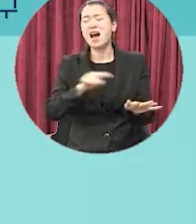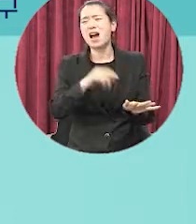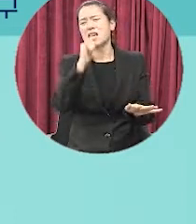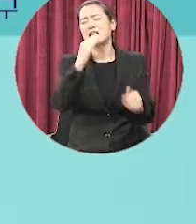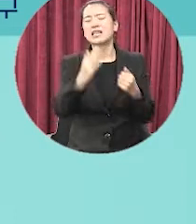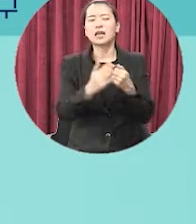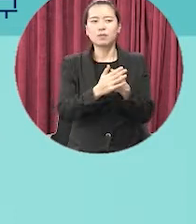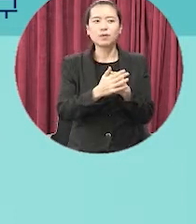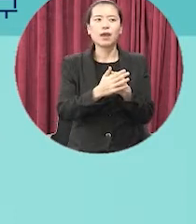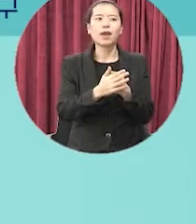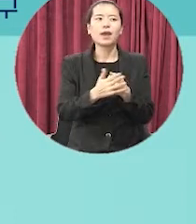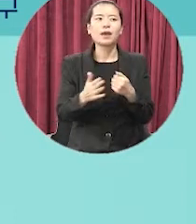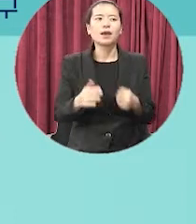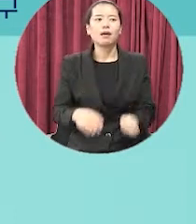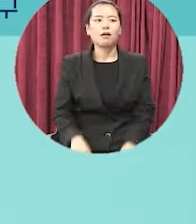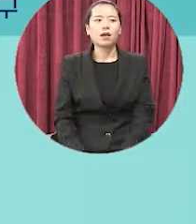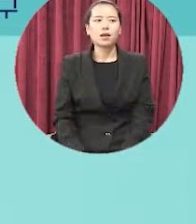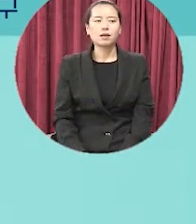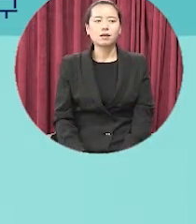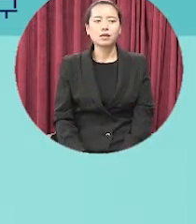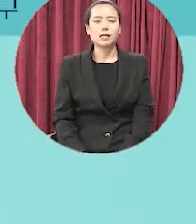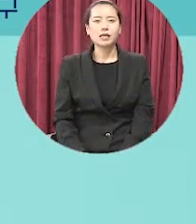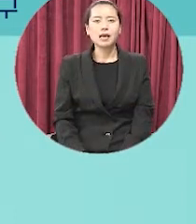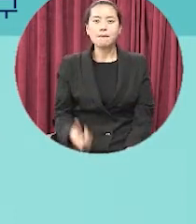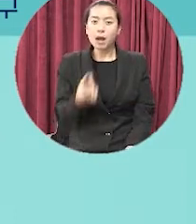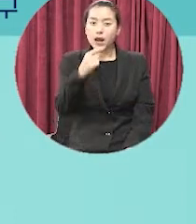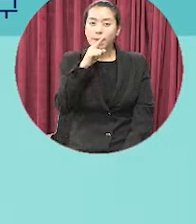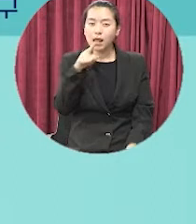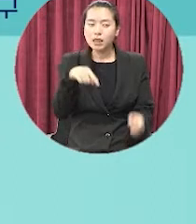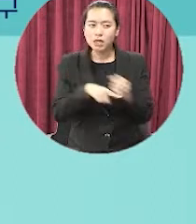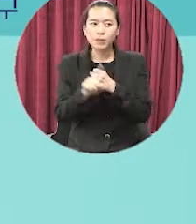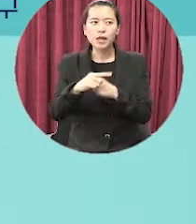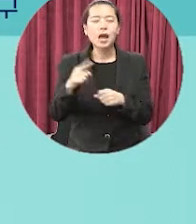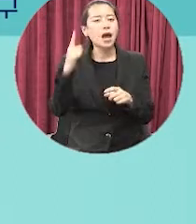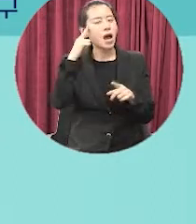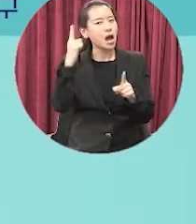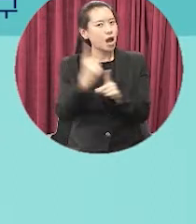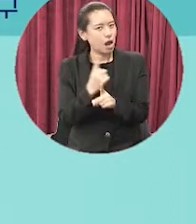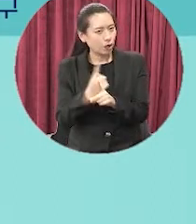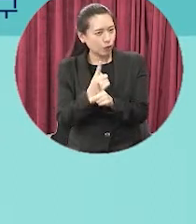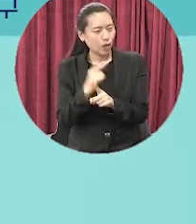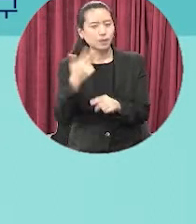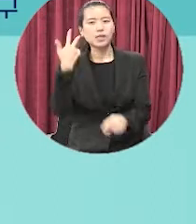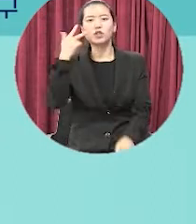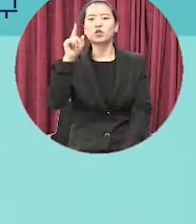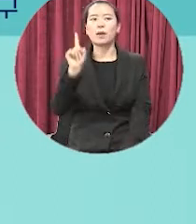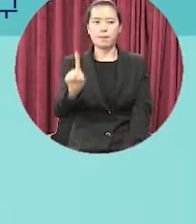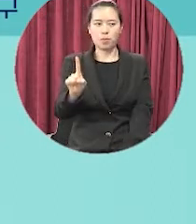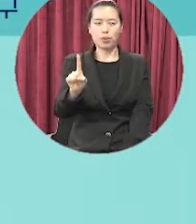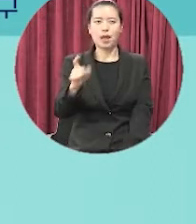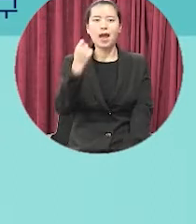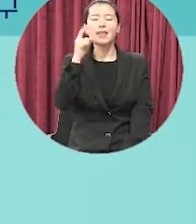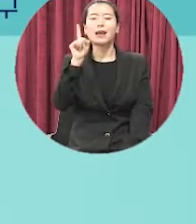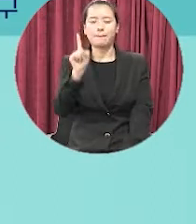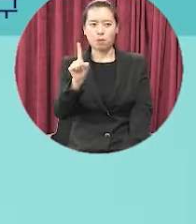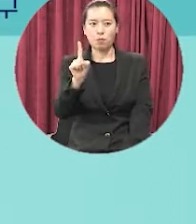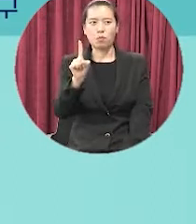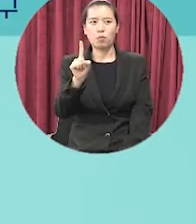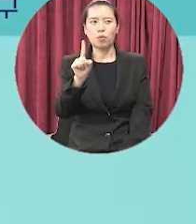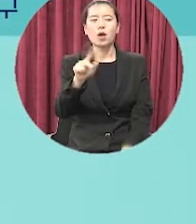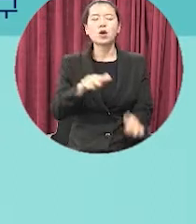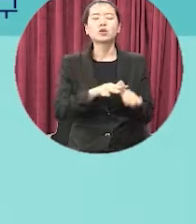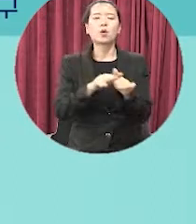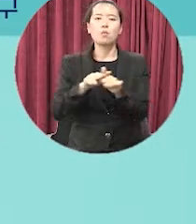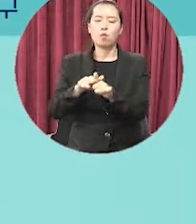이런 작업을 제가 했구요 이제 실시간 이라는건 한데 일리단이 나 또는 이미 크림 원수 빛 정도가 되겠죠 데일리 정도 오르게